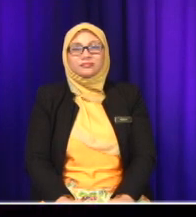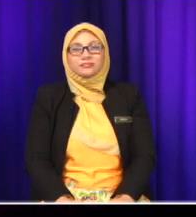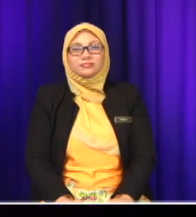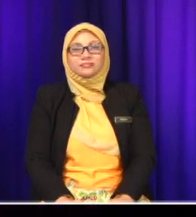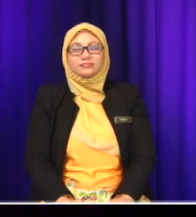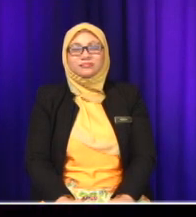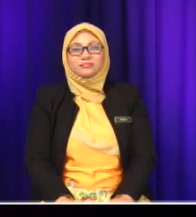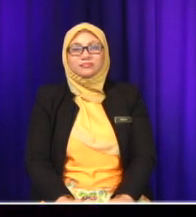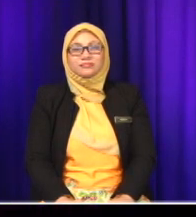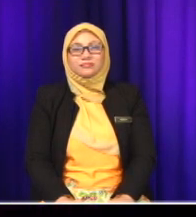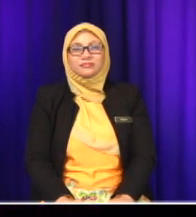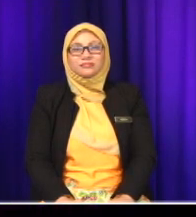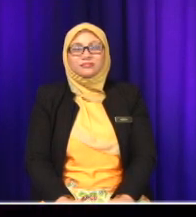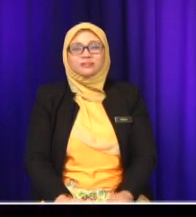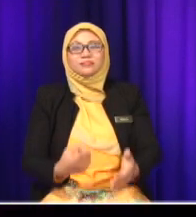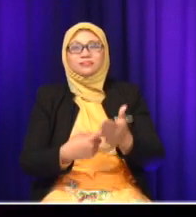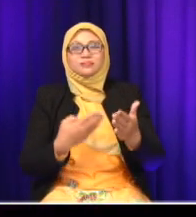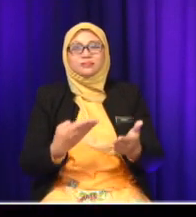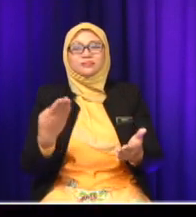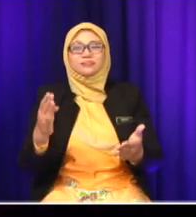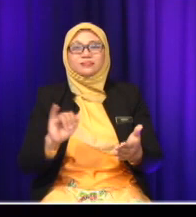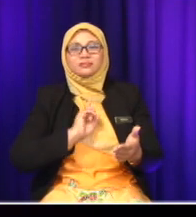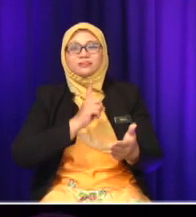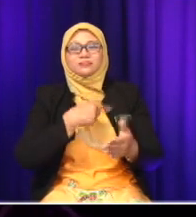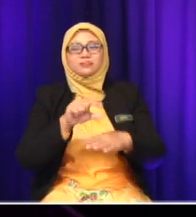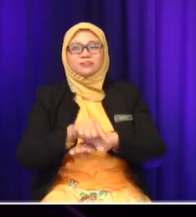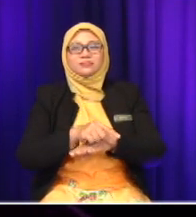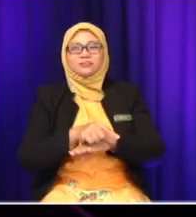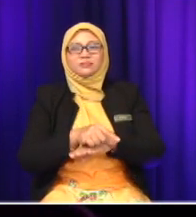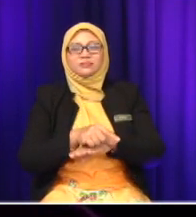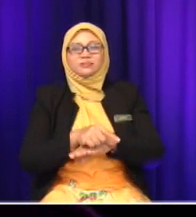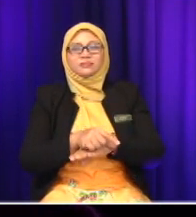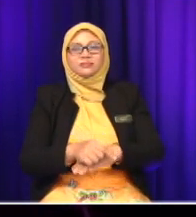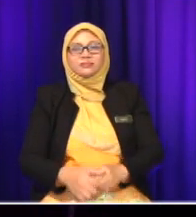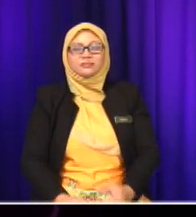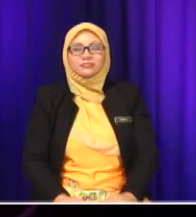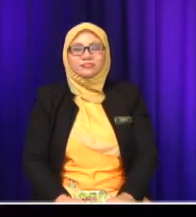Azhar okey silakan Azhar Apa bahan kita gunakan bagi menguji kebocoran pada injap